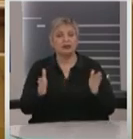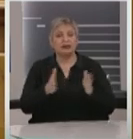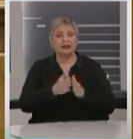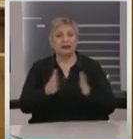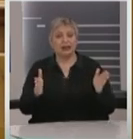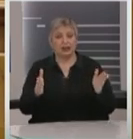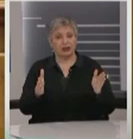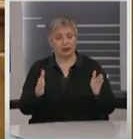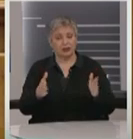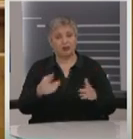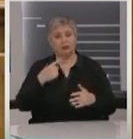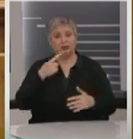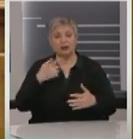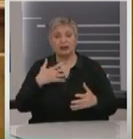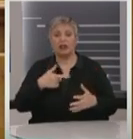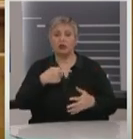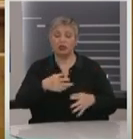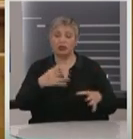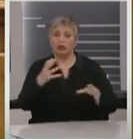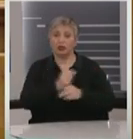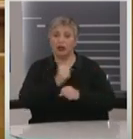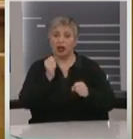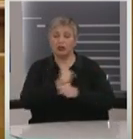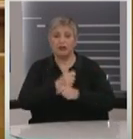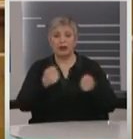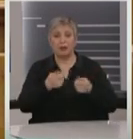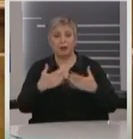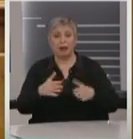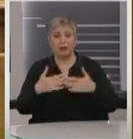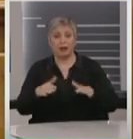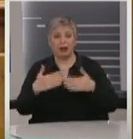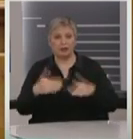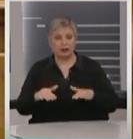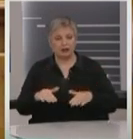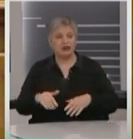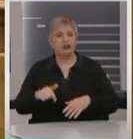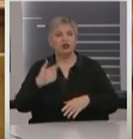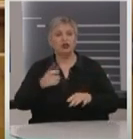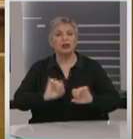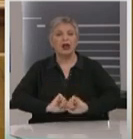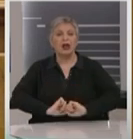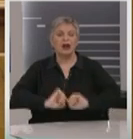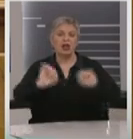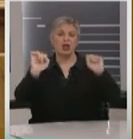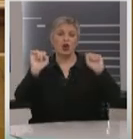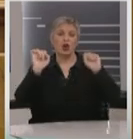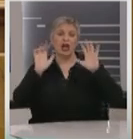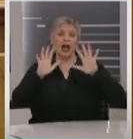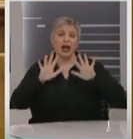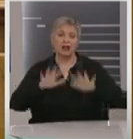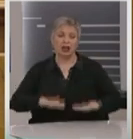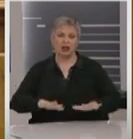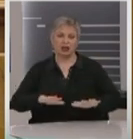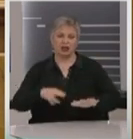έρχεστε και επιχαίρετε και μας λέτε κάτι κάνατε, καταγράψατε το μεγαλύτερο ρεκόρ ανεργίας που έχει καταγραφεί στη